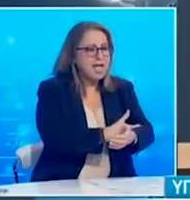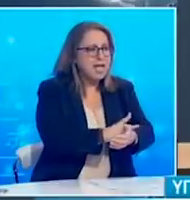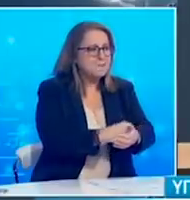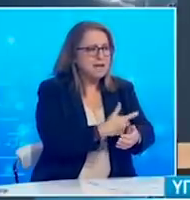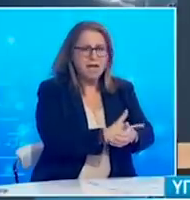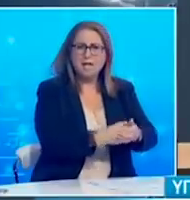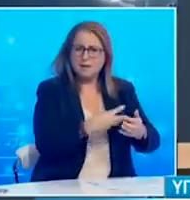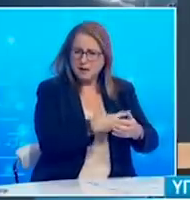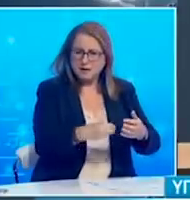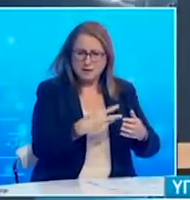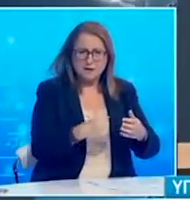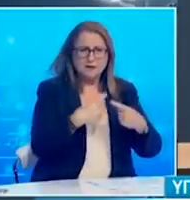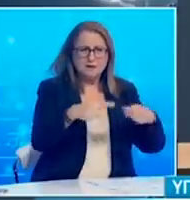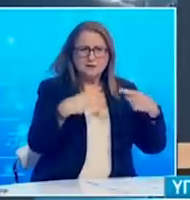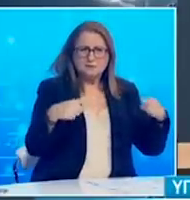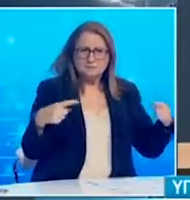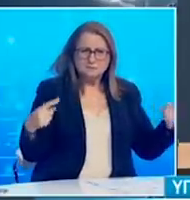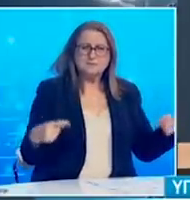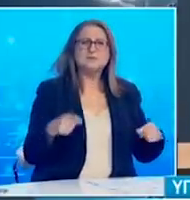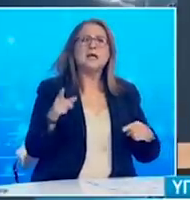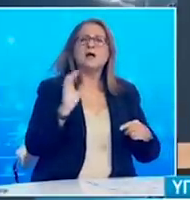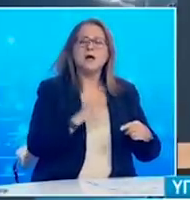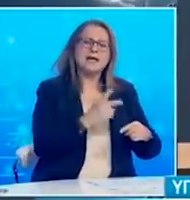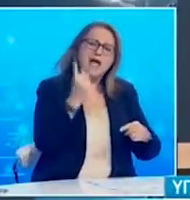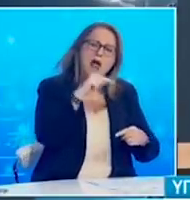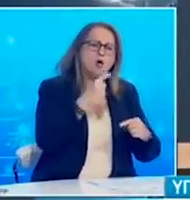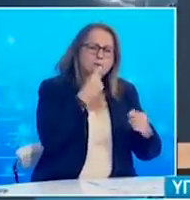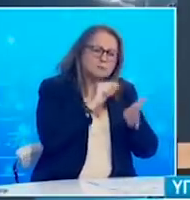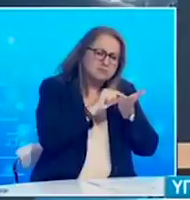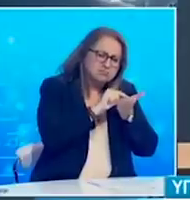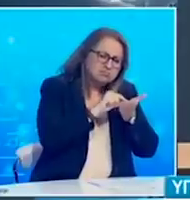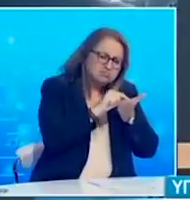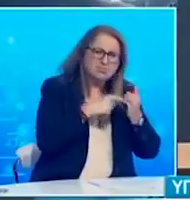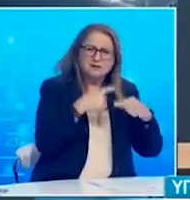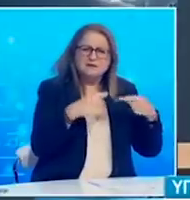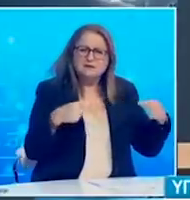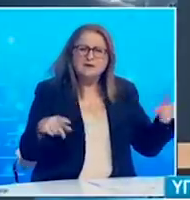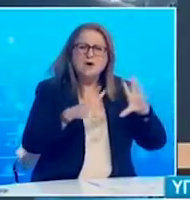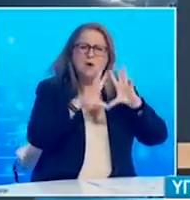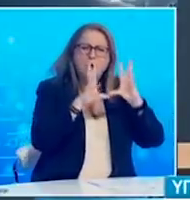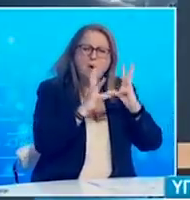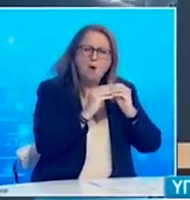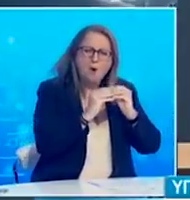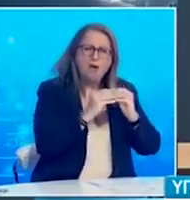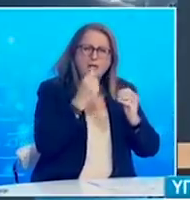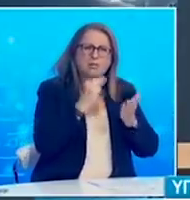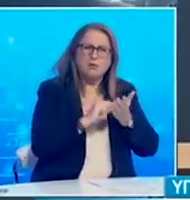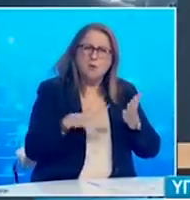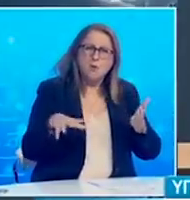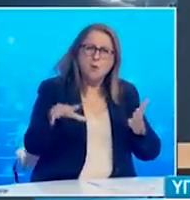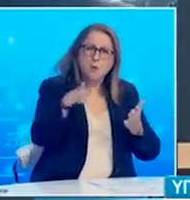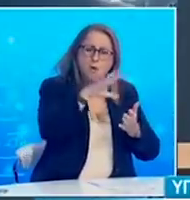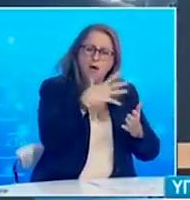εγχώρια και οι δειγματοληψίες που γίνονται στα σύνορα έχουν πολύ διαφορετικό πρωτόκολλο. Συγκεκριμένα, η πλειοψηφία των δειγματοληψιών που γίνονται στα εγχώρια γίνονται